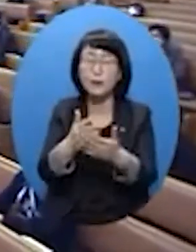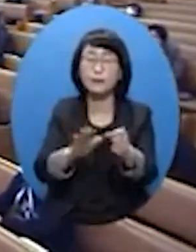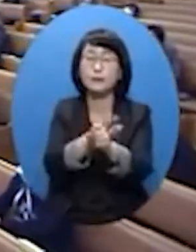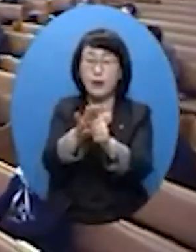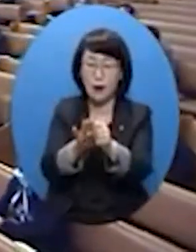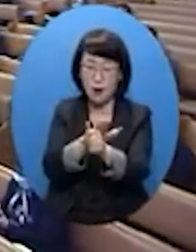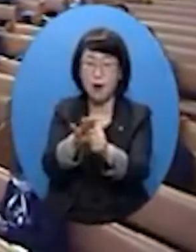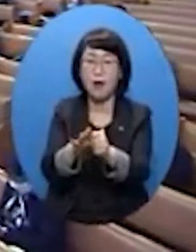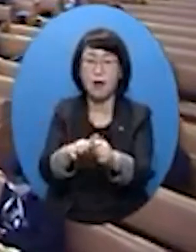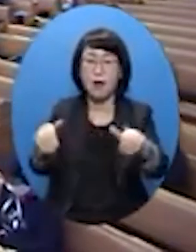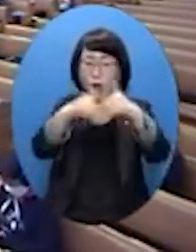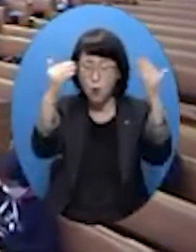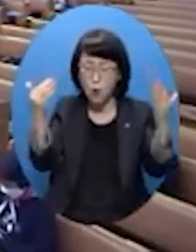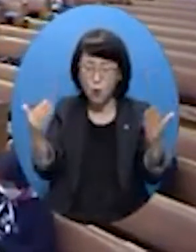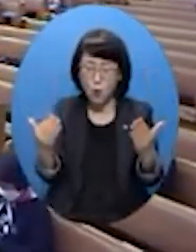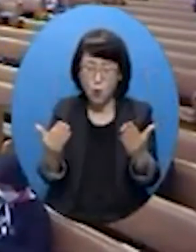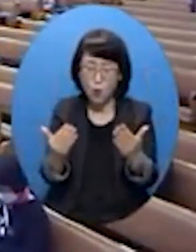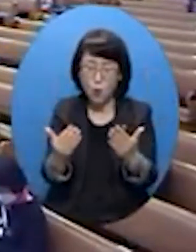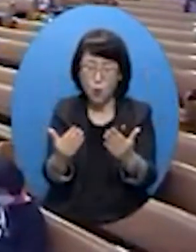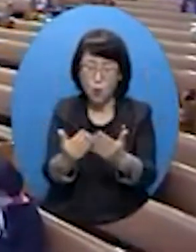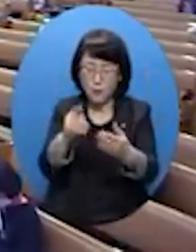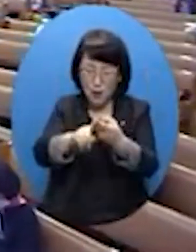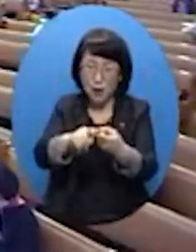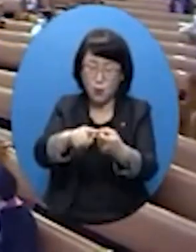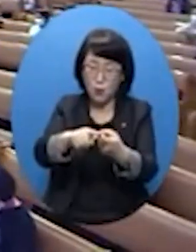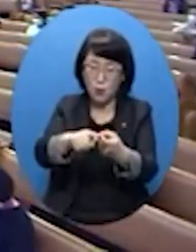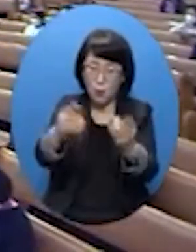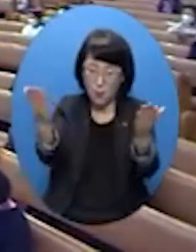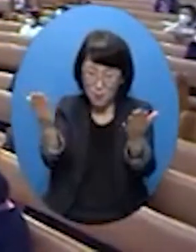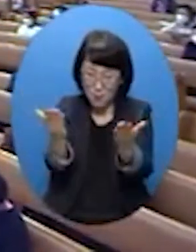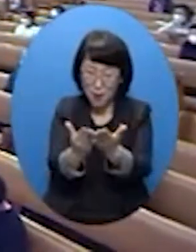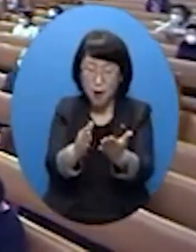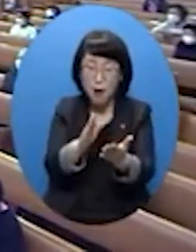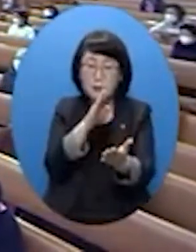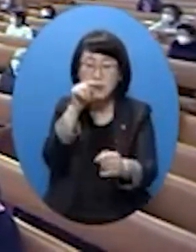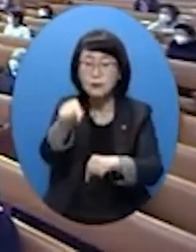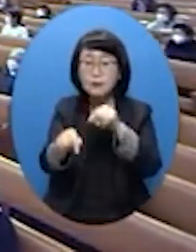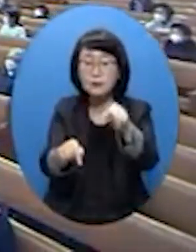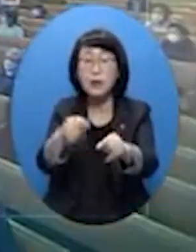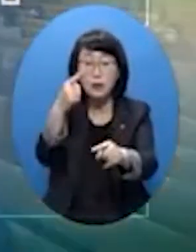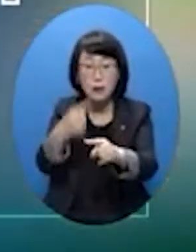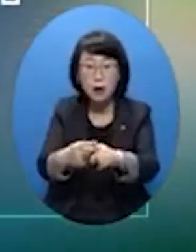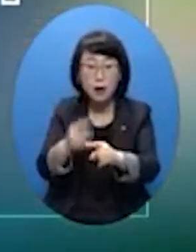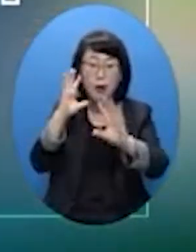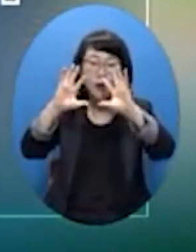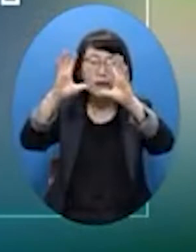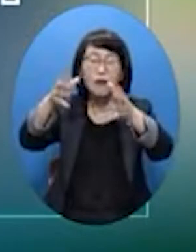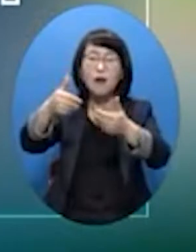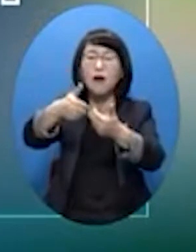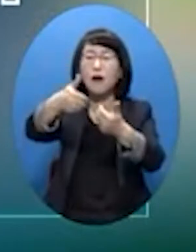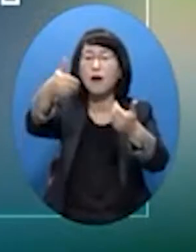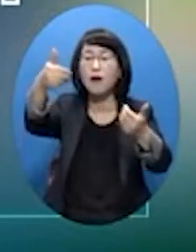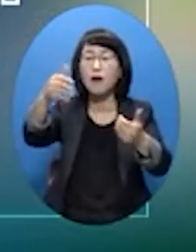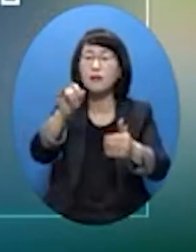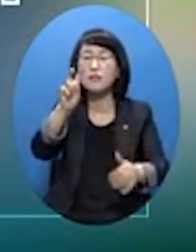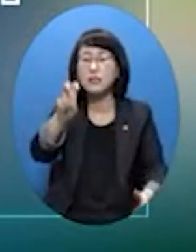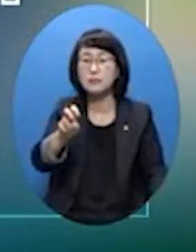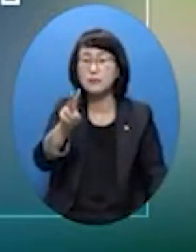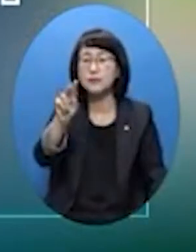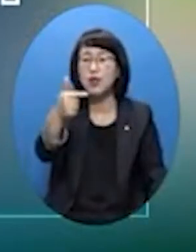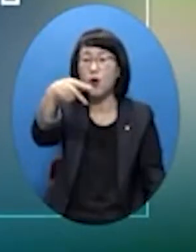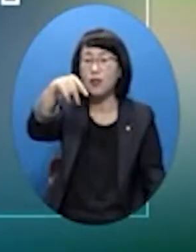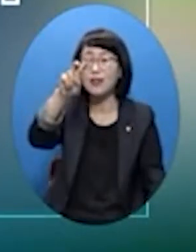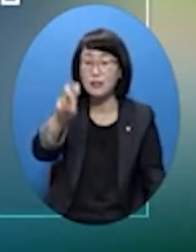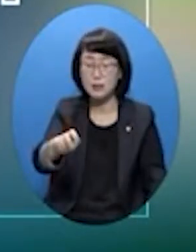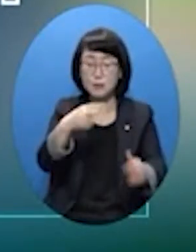온 몸으로 실천 하다가 한 알에 가신 입면 진 선교사님의 간 적으로 말씀을 마무리합니다